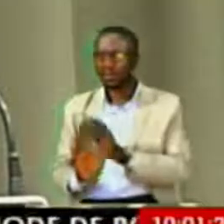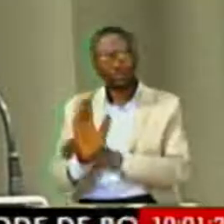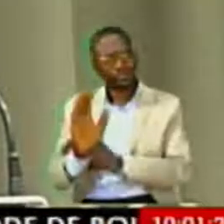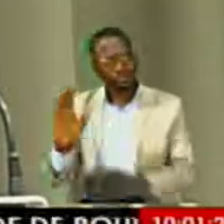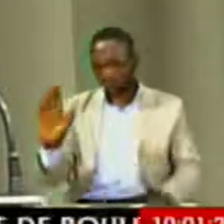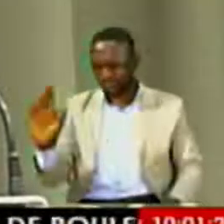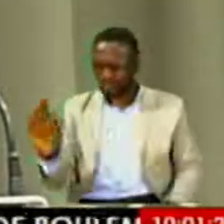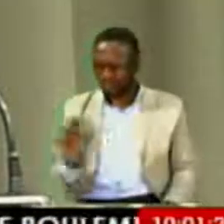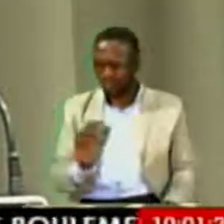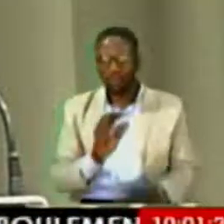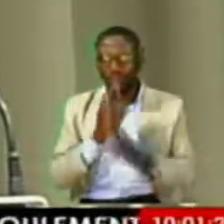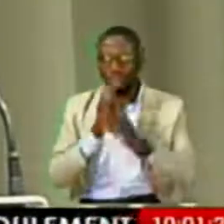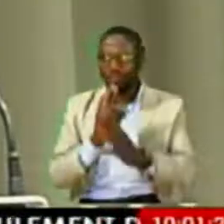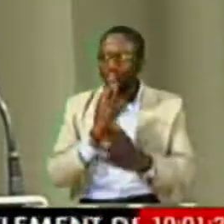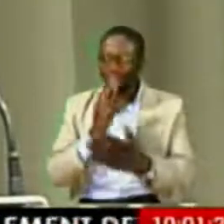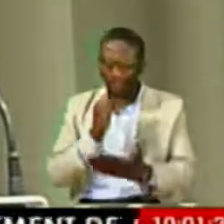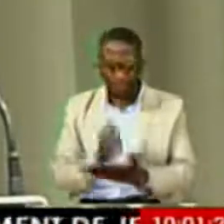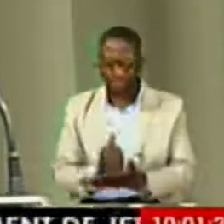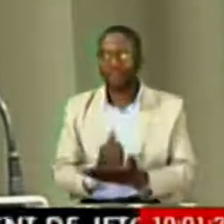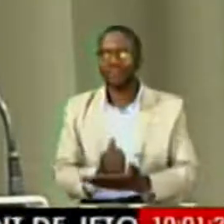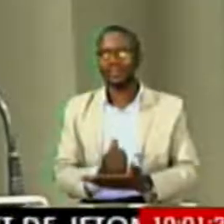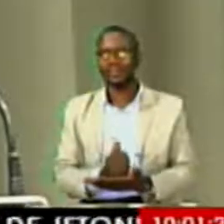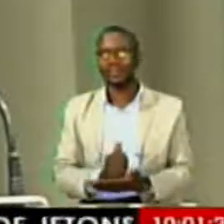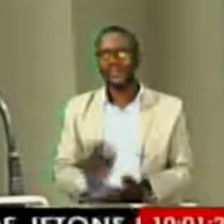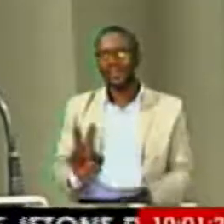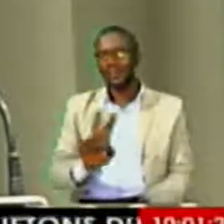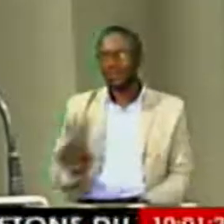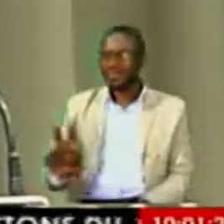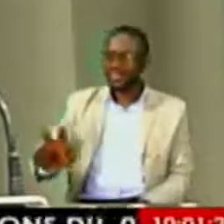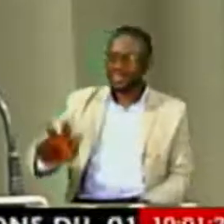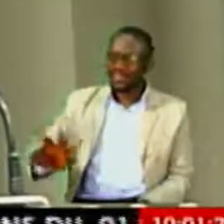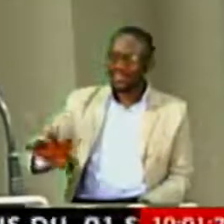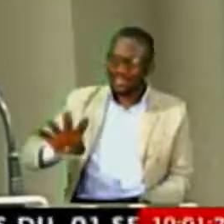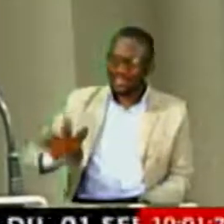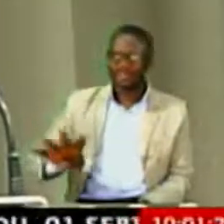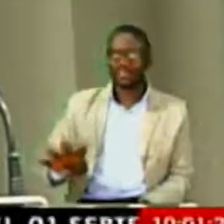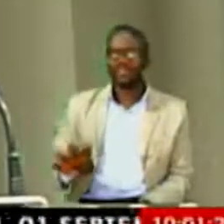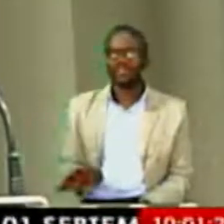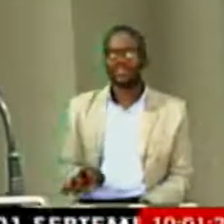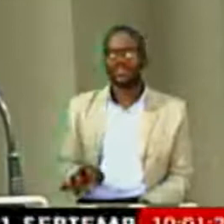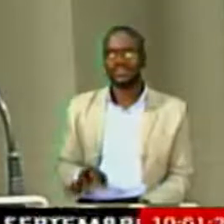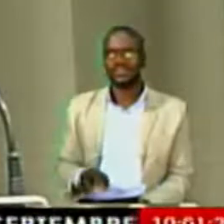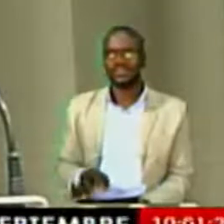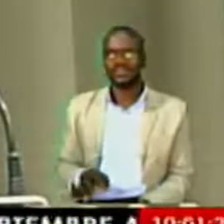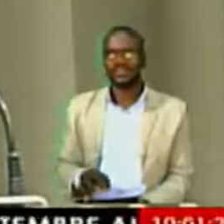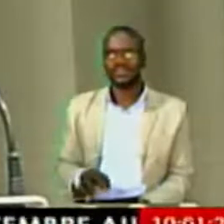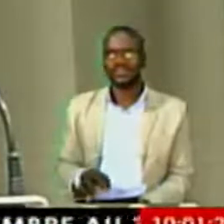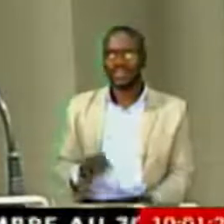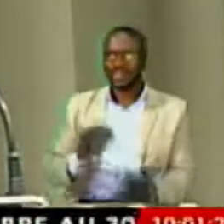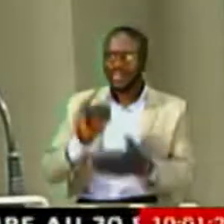dit amen. Yes, say amen. Verset 34. Verse 34.